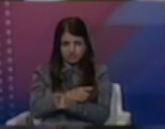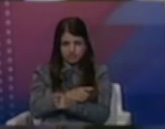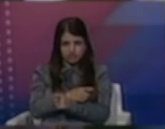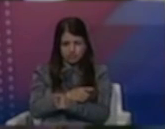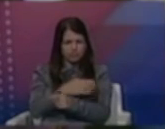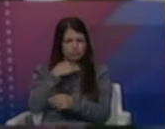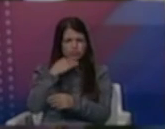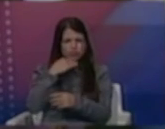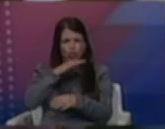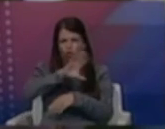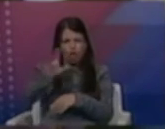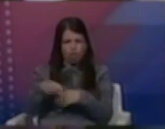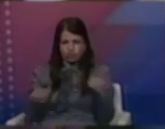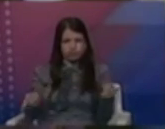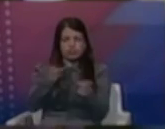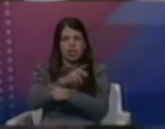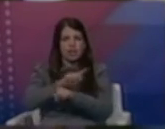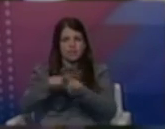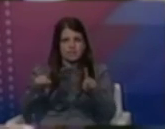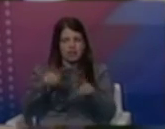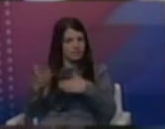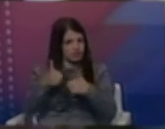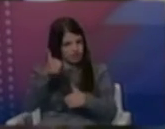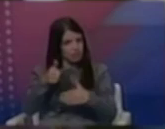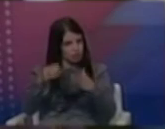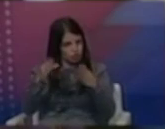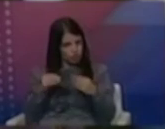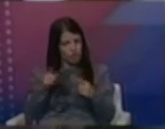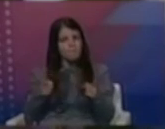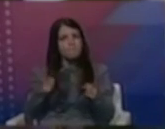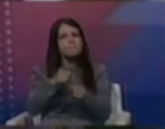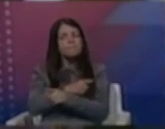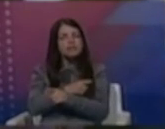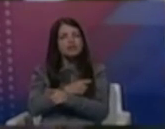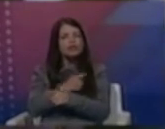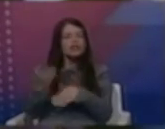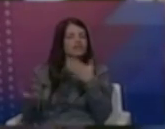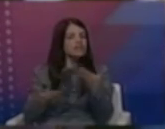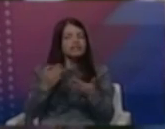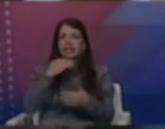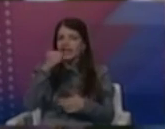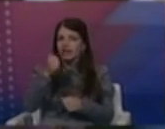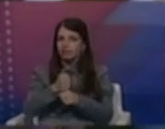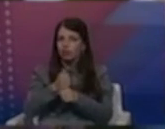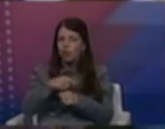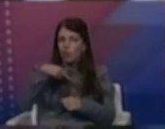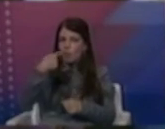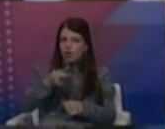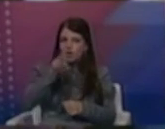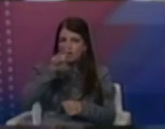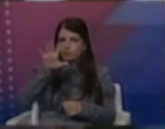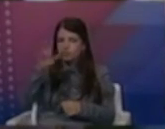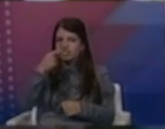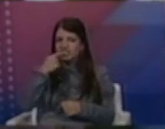naqilbu kollox għalaħt fuq, iżda nżommu tajjeb il-li sar u nbidlu l-affarijiet li m'għadhomx jaħdmu. Wara 25